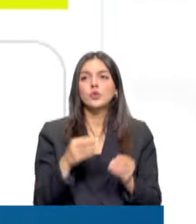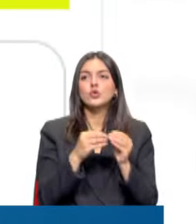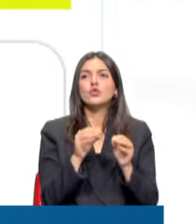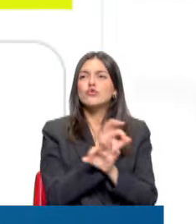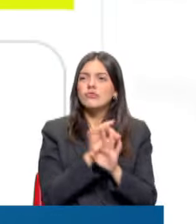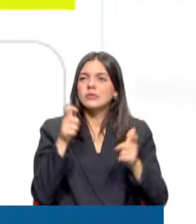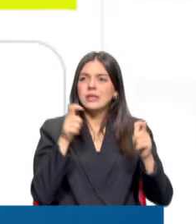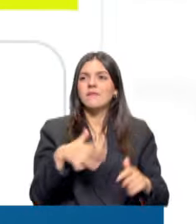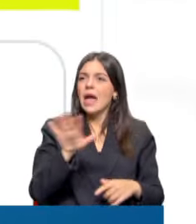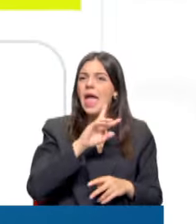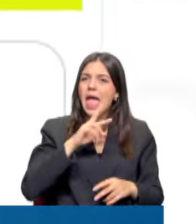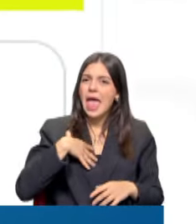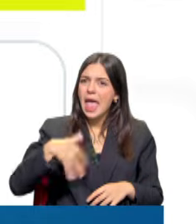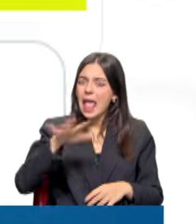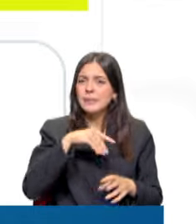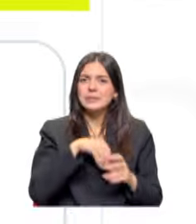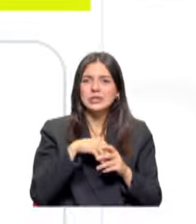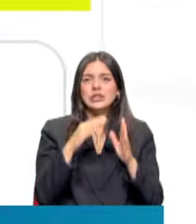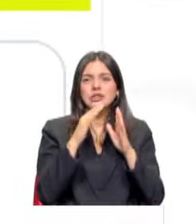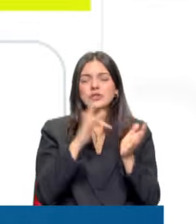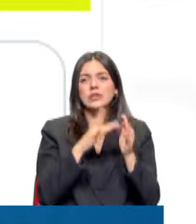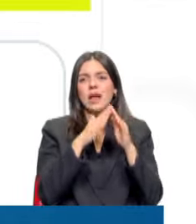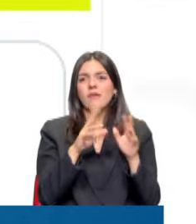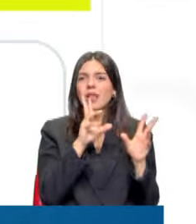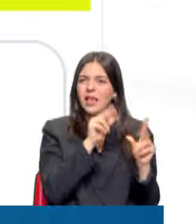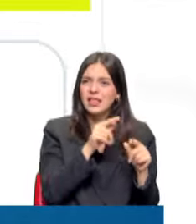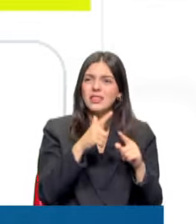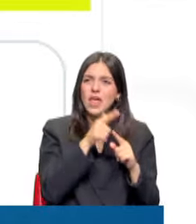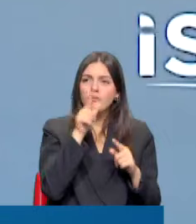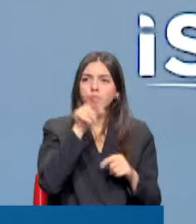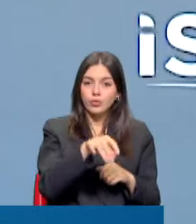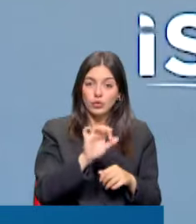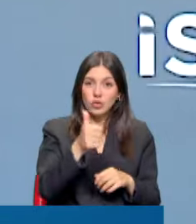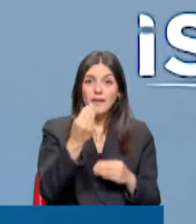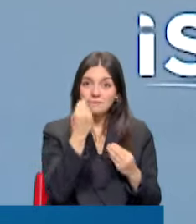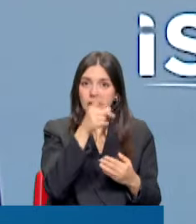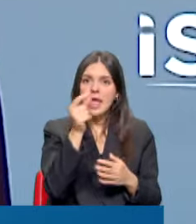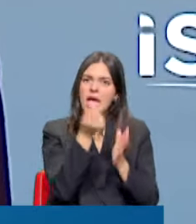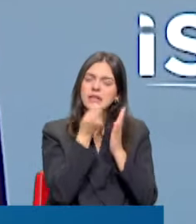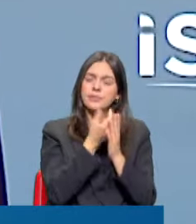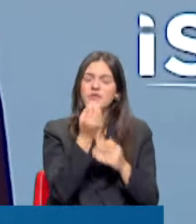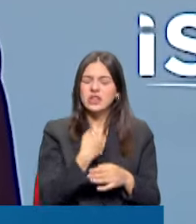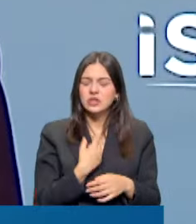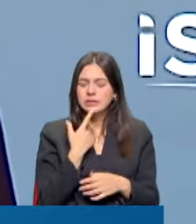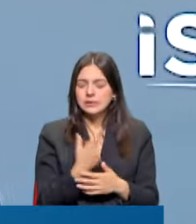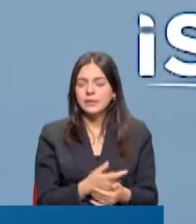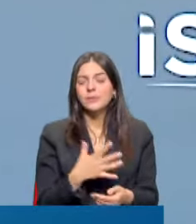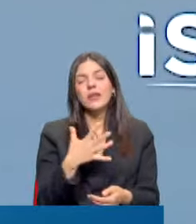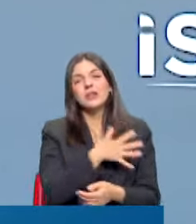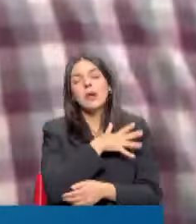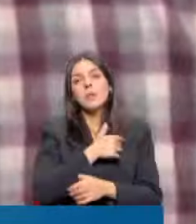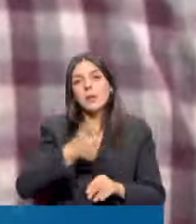yerine cezaevinde yatan Tayfun'a bugünü yaşatanlar hesabını verecekler. CHP lideri Özgür Özel